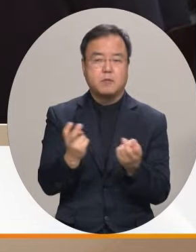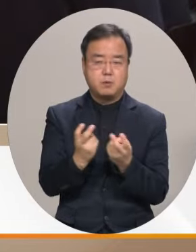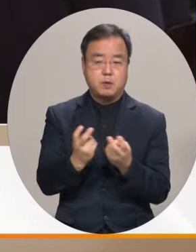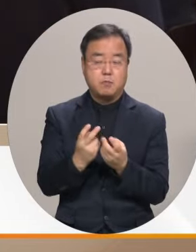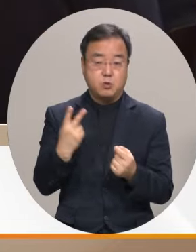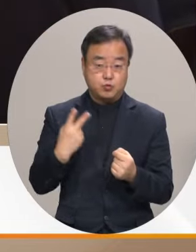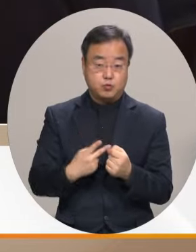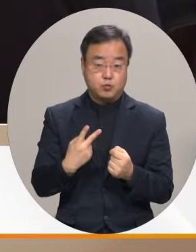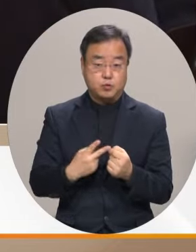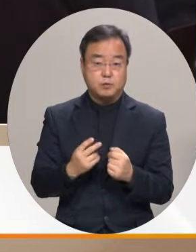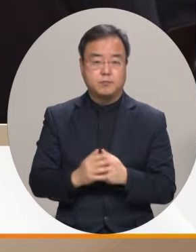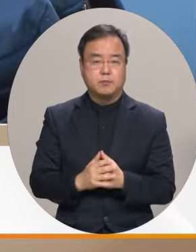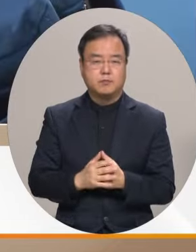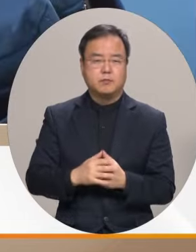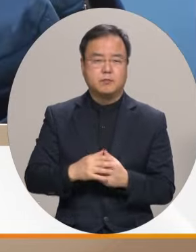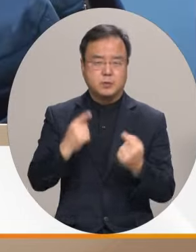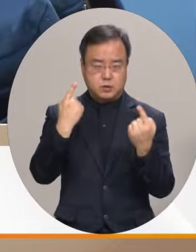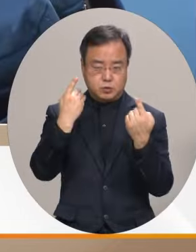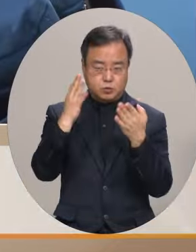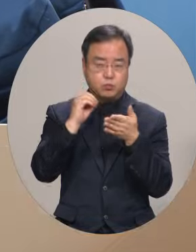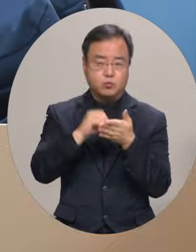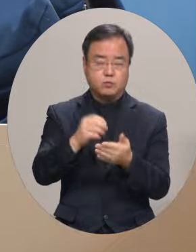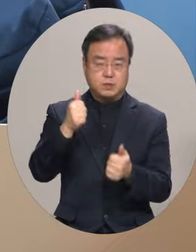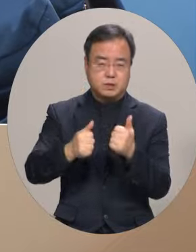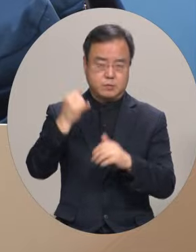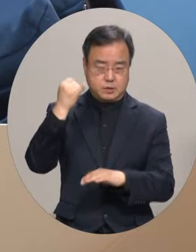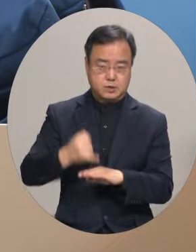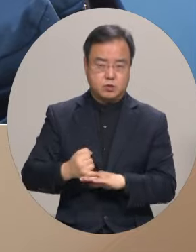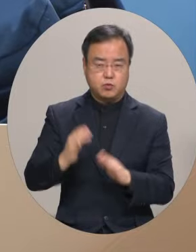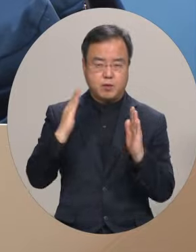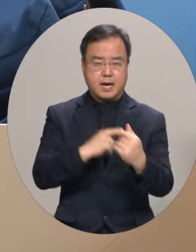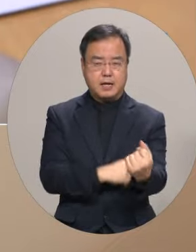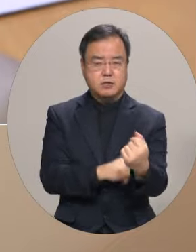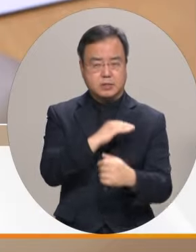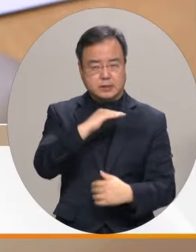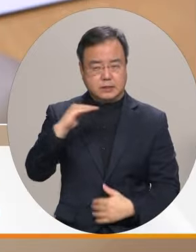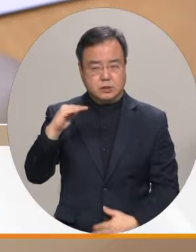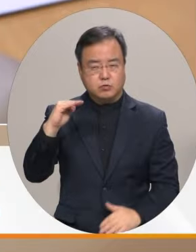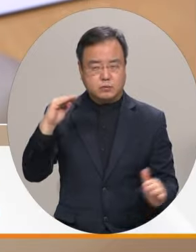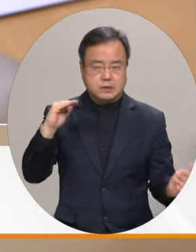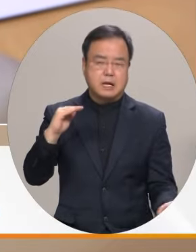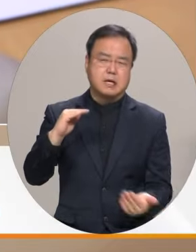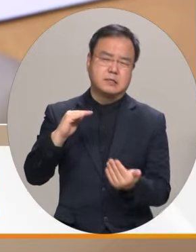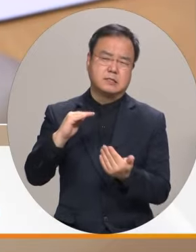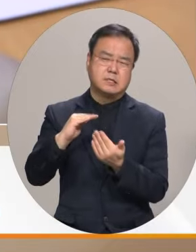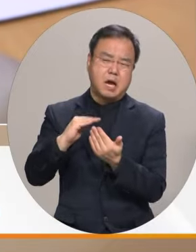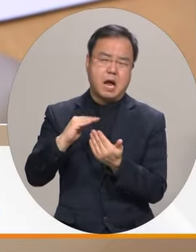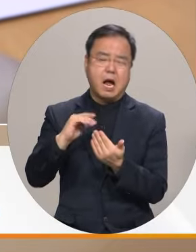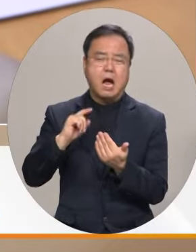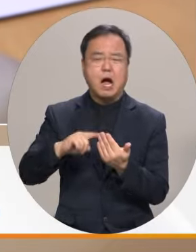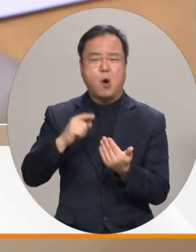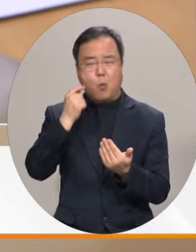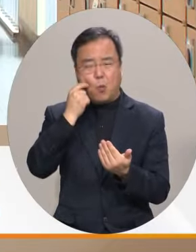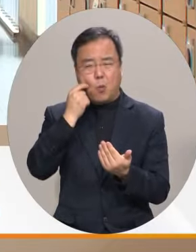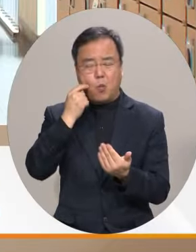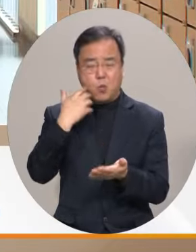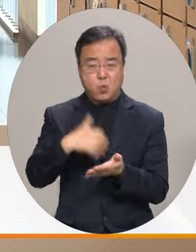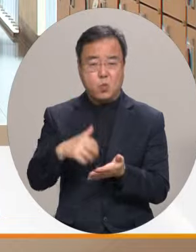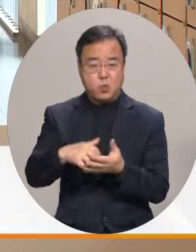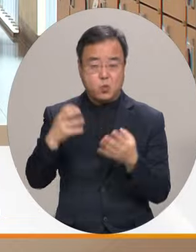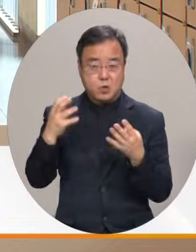수 있는 건 아무래도 수능 최저학력 기준이다 하는 것을 달성하지 못하는 학생의 비율이 조금 높은 편이에요 그래서 수능